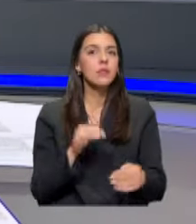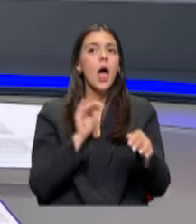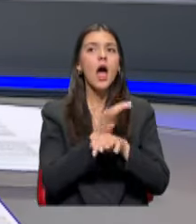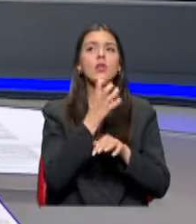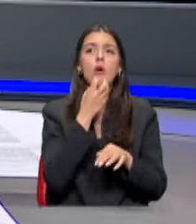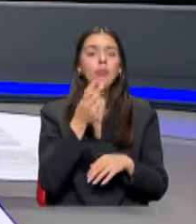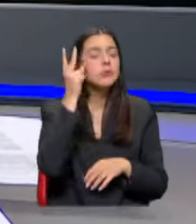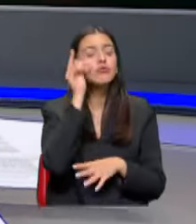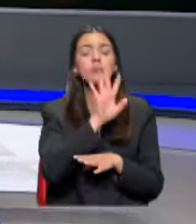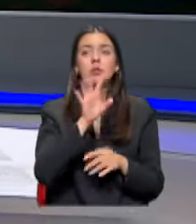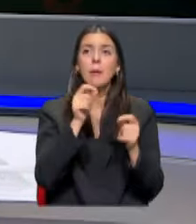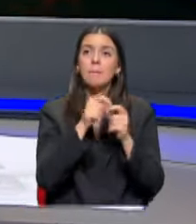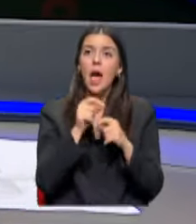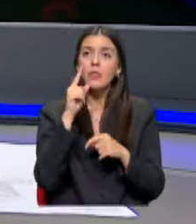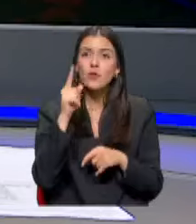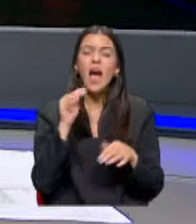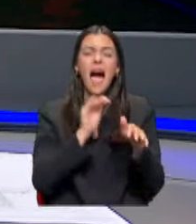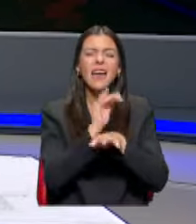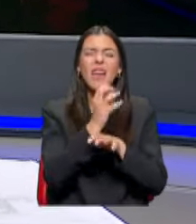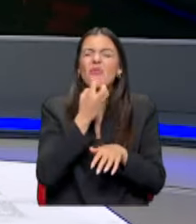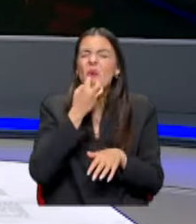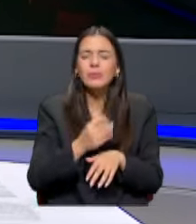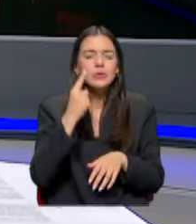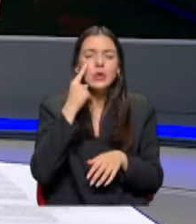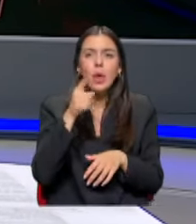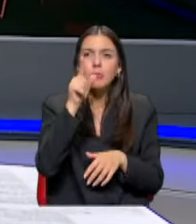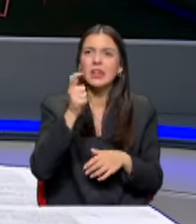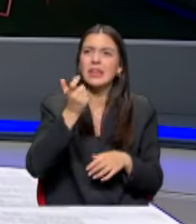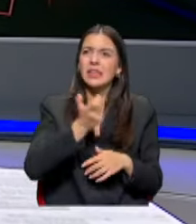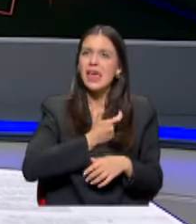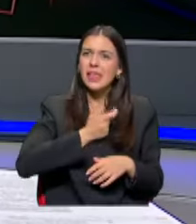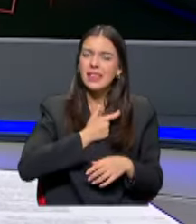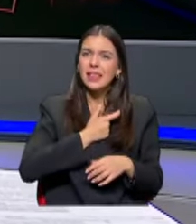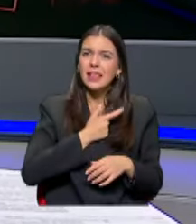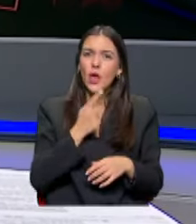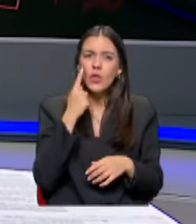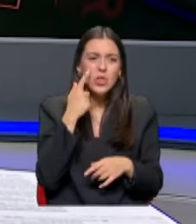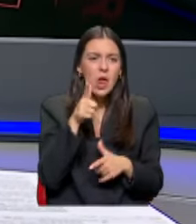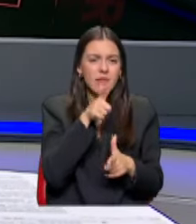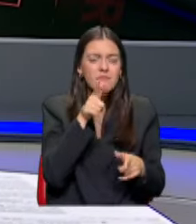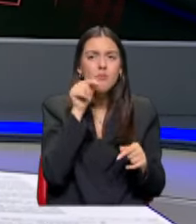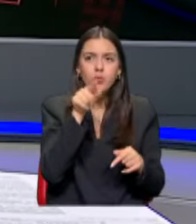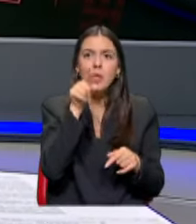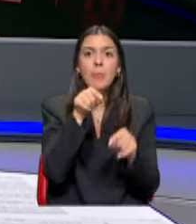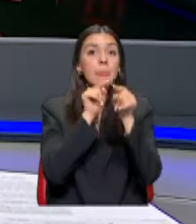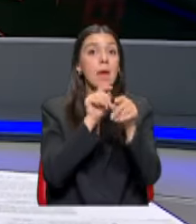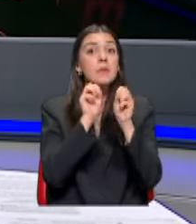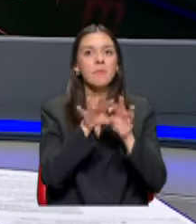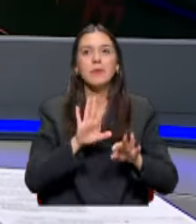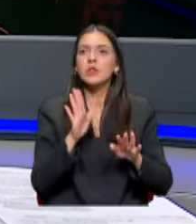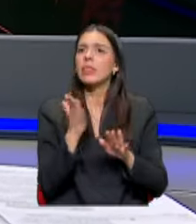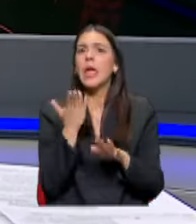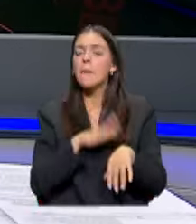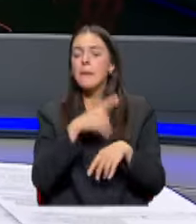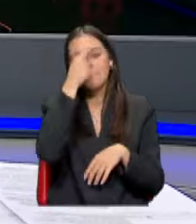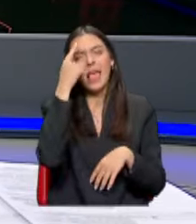boyunca unutmayacaklar. Bahadır Yenişehirlioğlu'nun hayatı boyunca bu yasadaki militanlığı bana kalırsa peşini bırakmayacak. Ne yapalım?